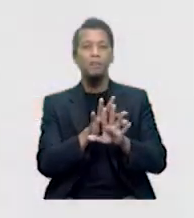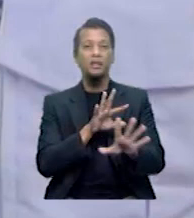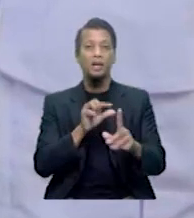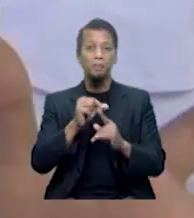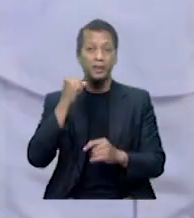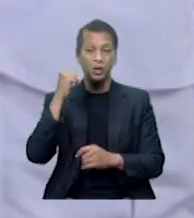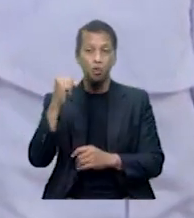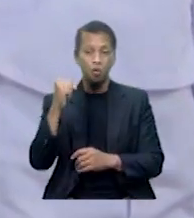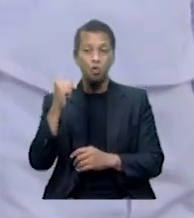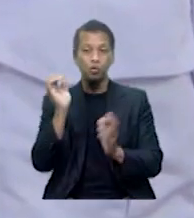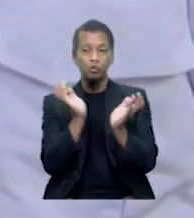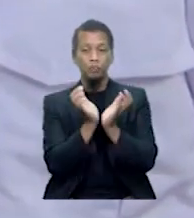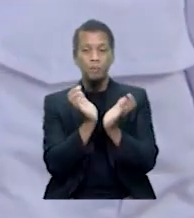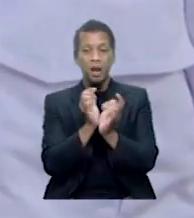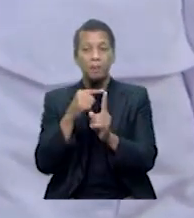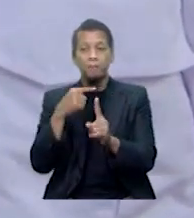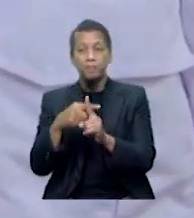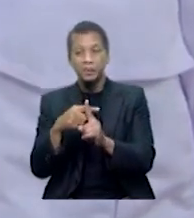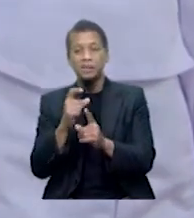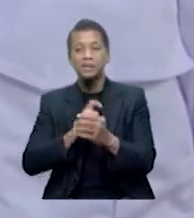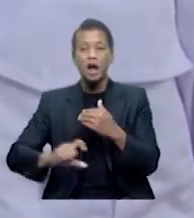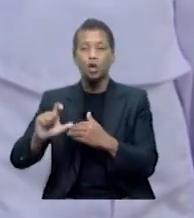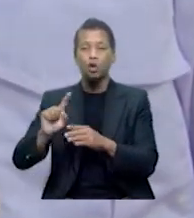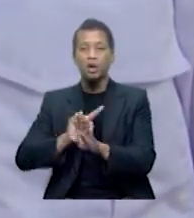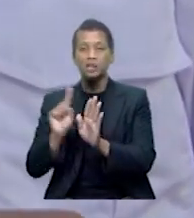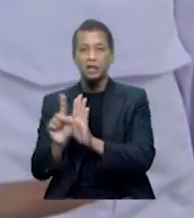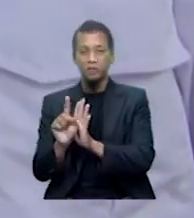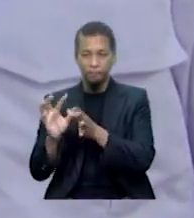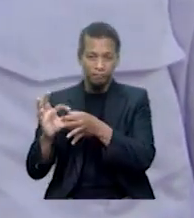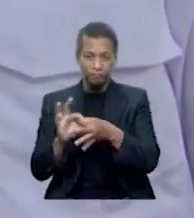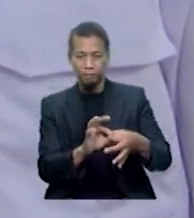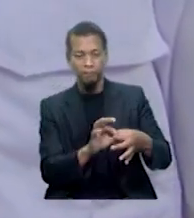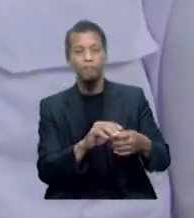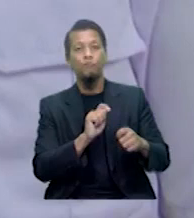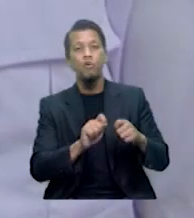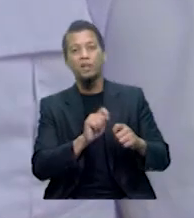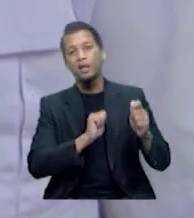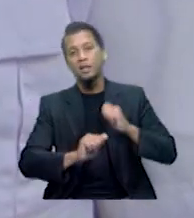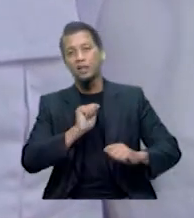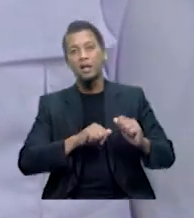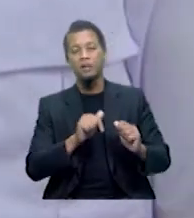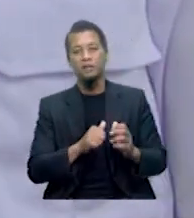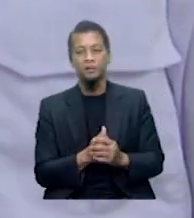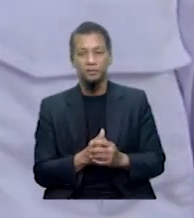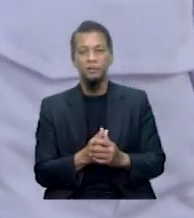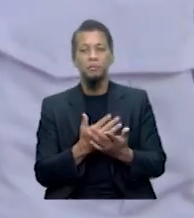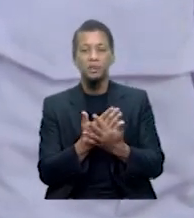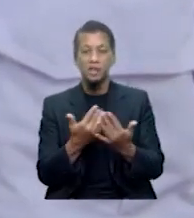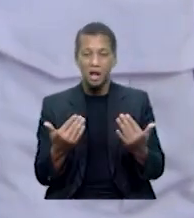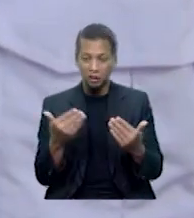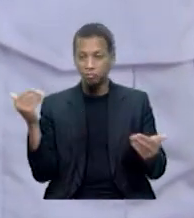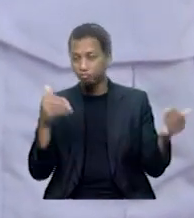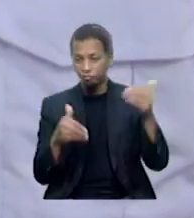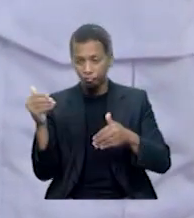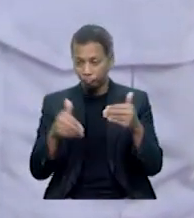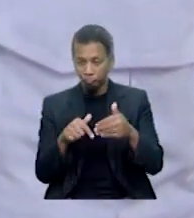tadi ditampilkan semuanya di sini Alhamdulillah dan mereka senang dan masyarakat yang berkunjung juga ke sini merasa apa namanya ya happy